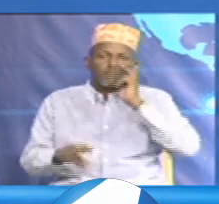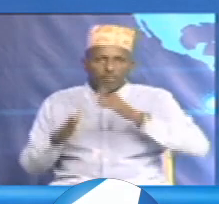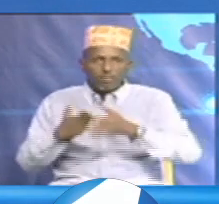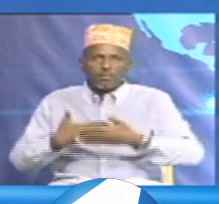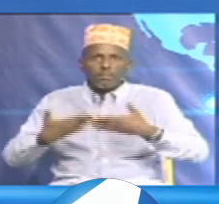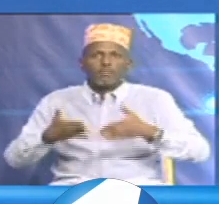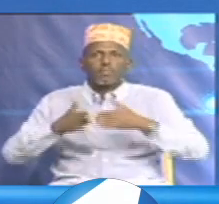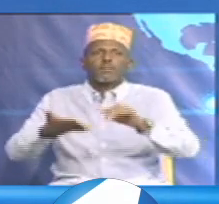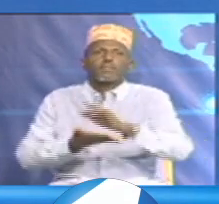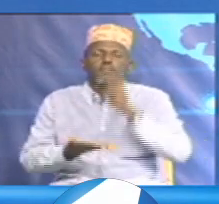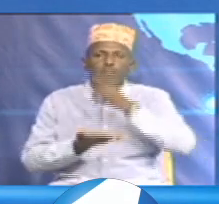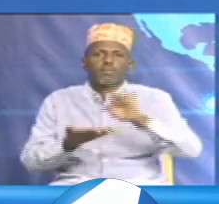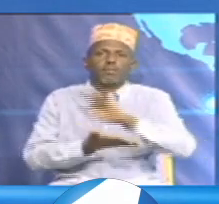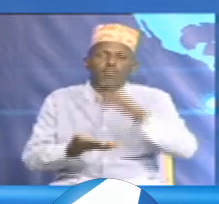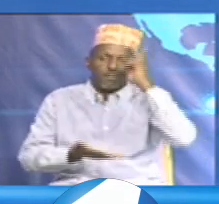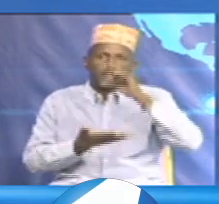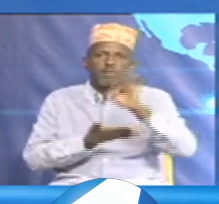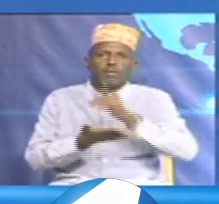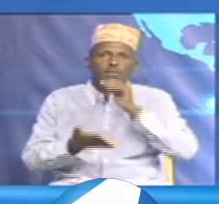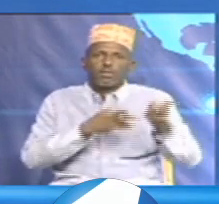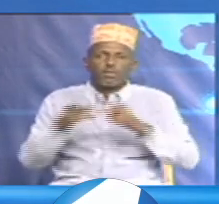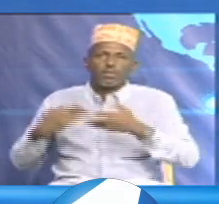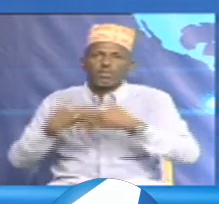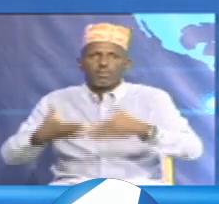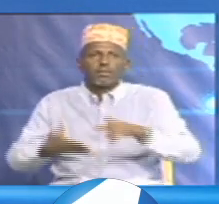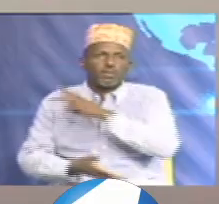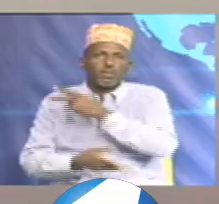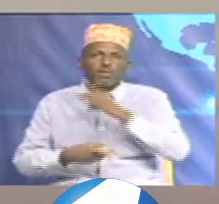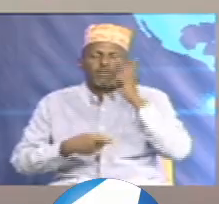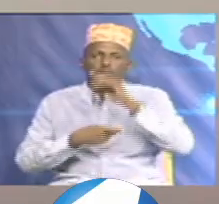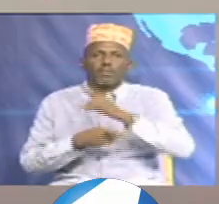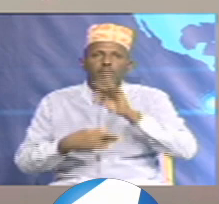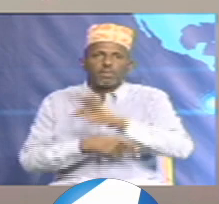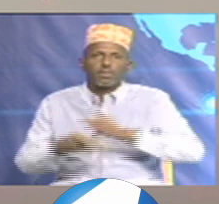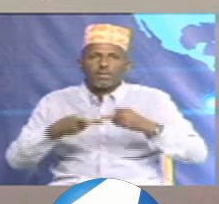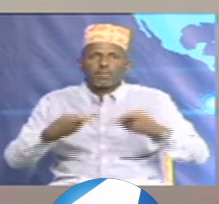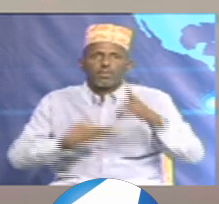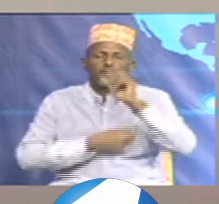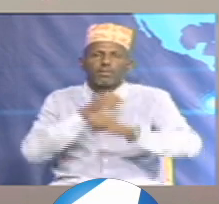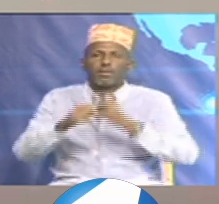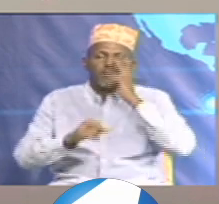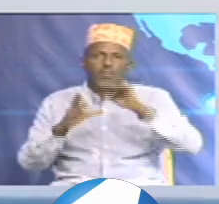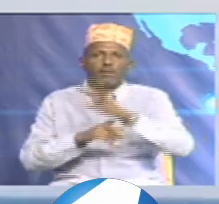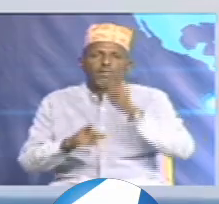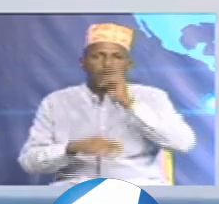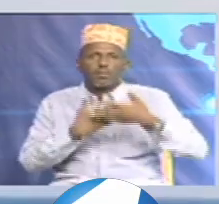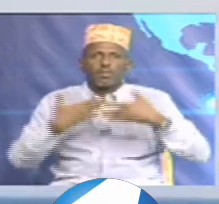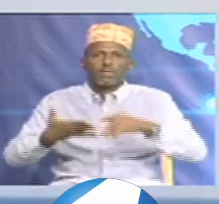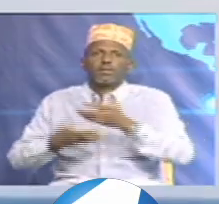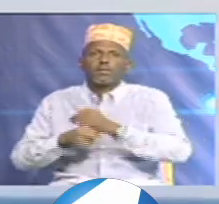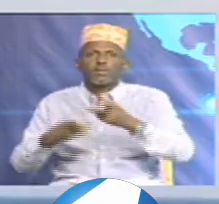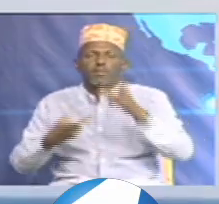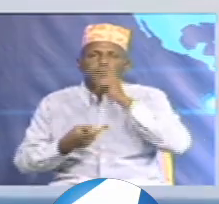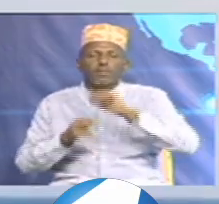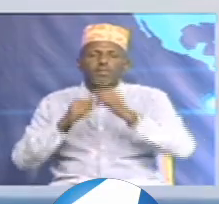de la garde-côte conduite par le colonel Waas Omar Borreh, commandant de la garde-côte, s'est rendue pour une importante mission de travail d'une